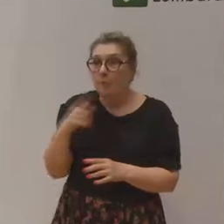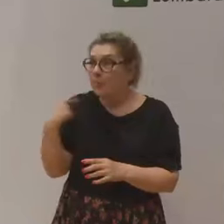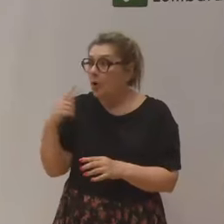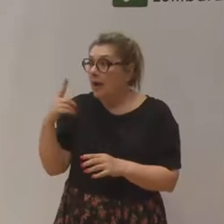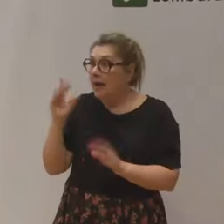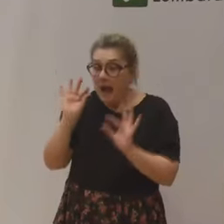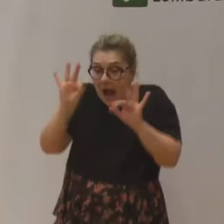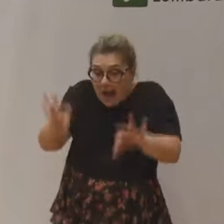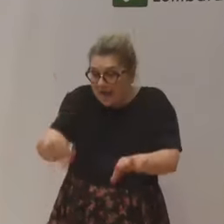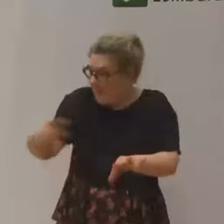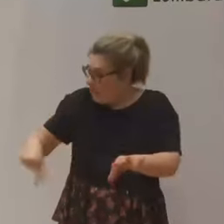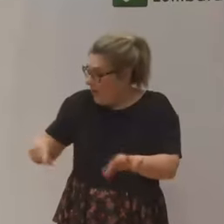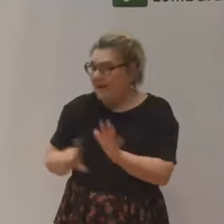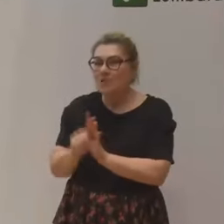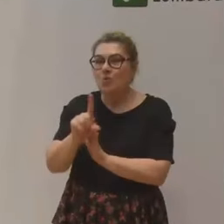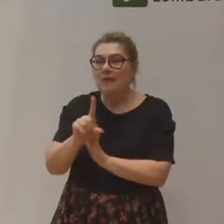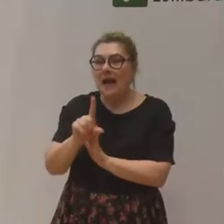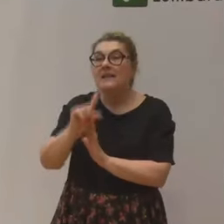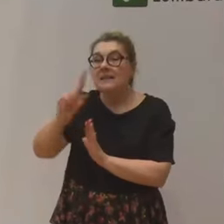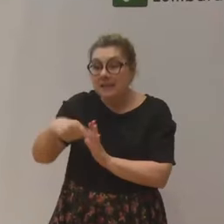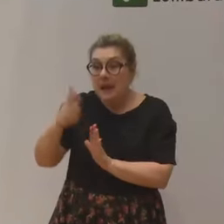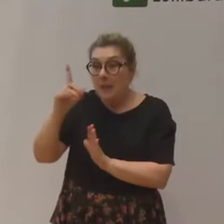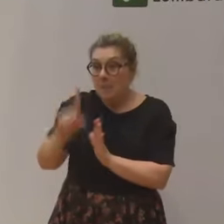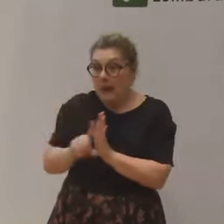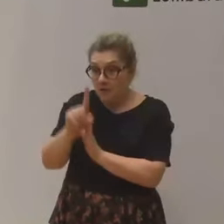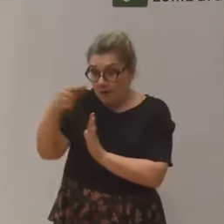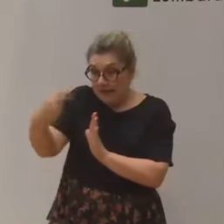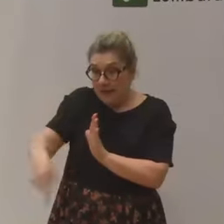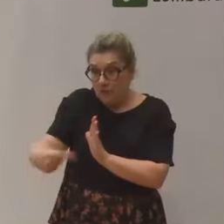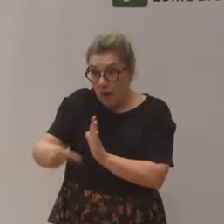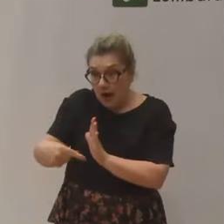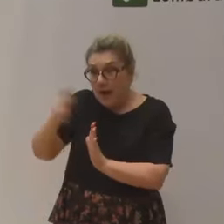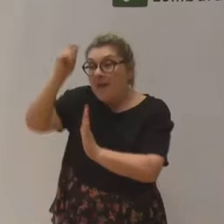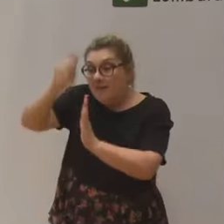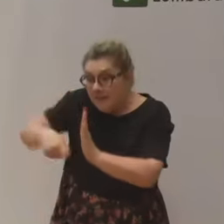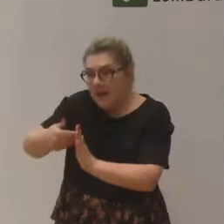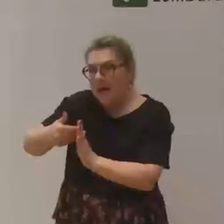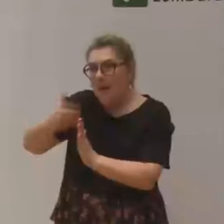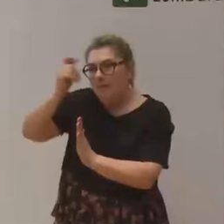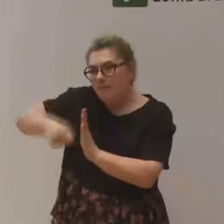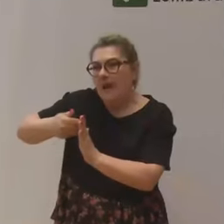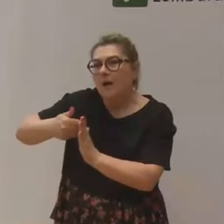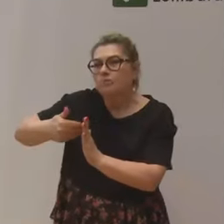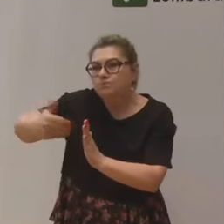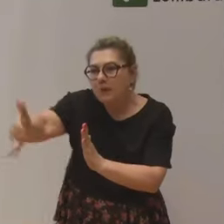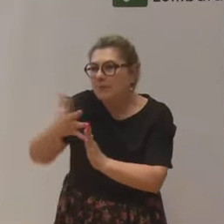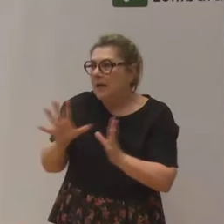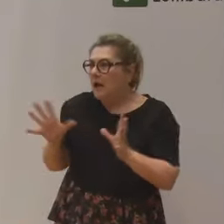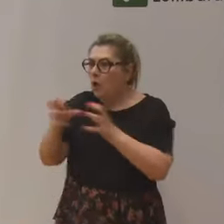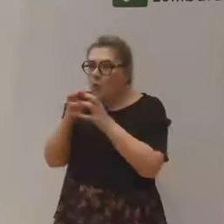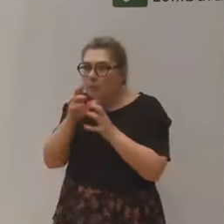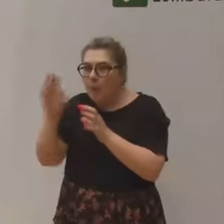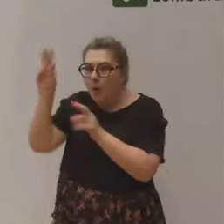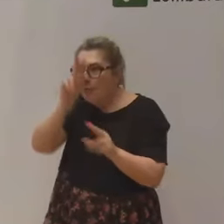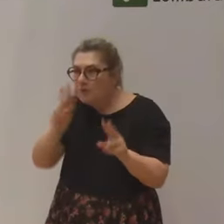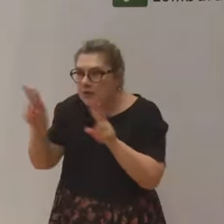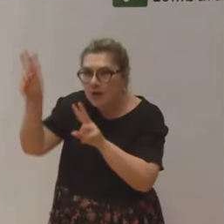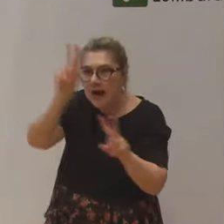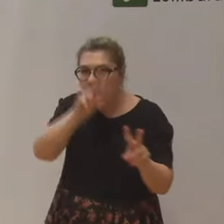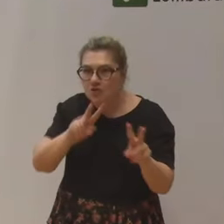visto oggi, ma soprattutto della partenza che stiamo pensando, che la regione sta pensando di fare anche all'interno del gruppo di monitoraggio, per